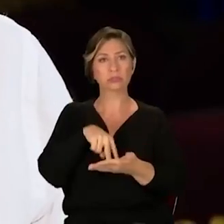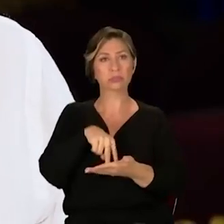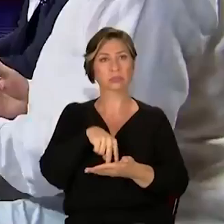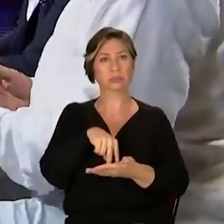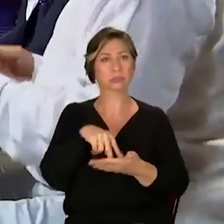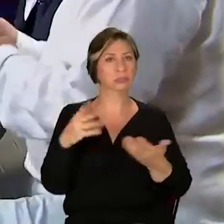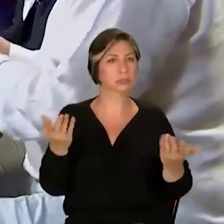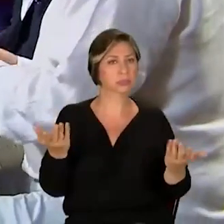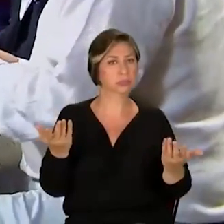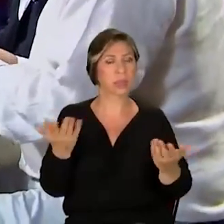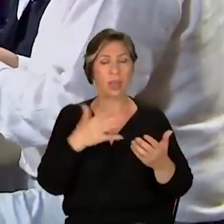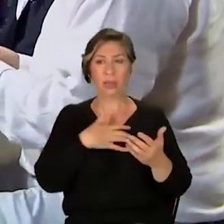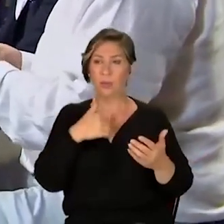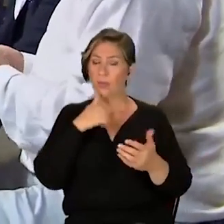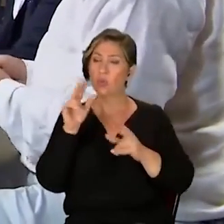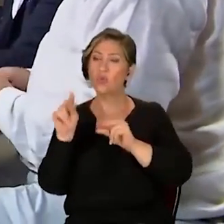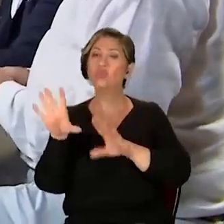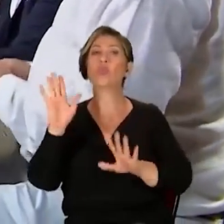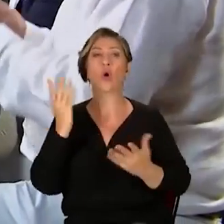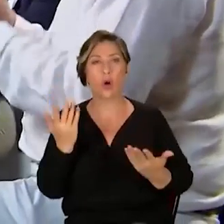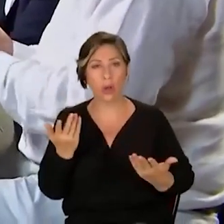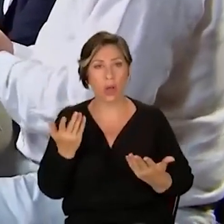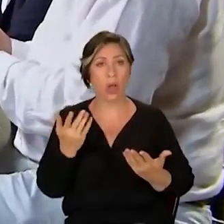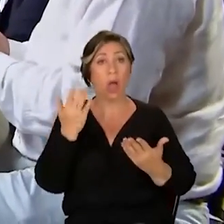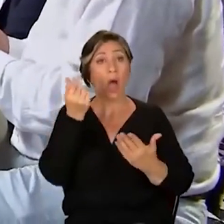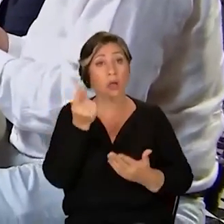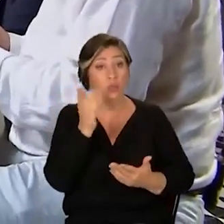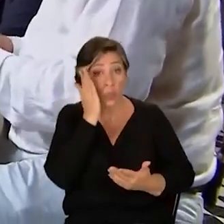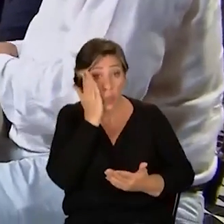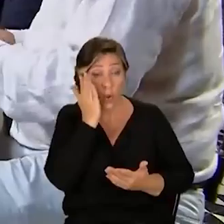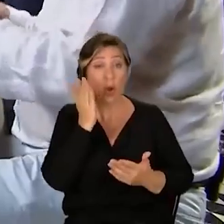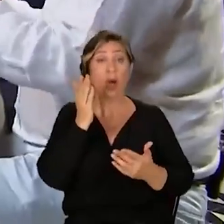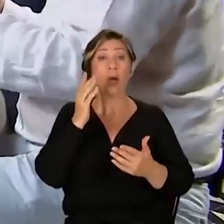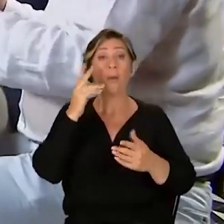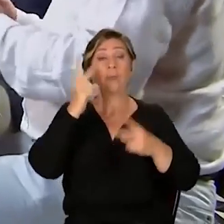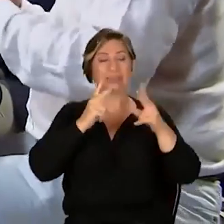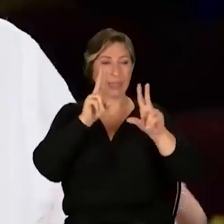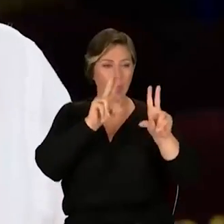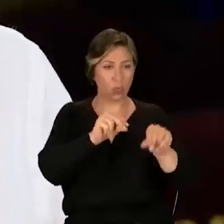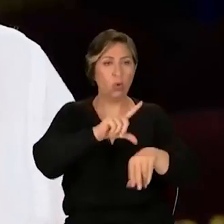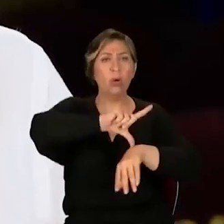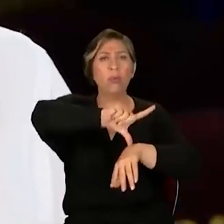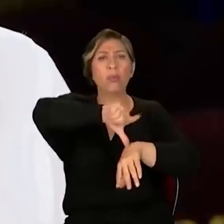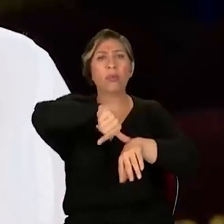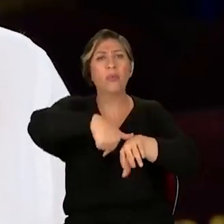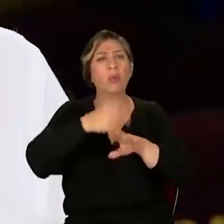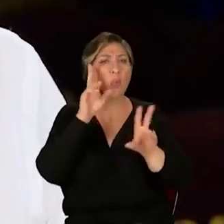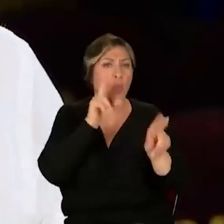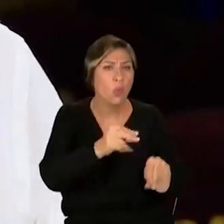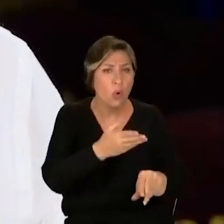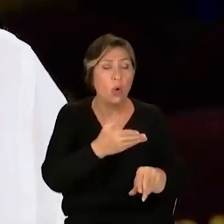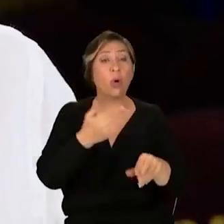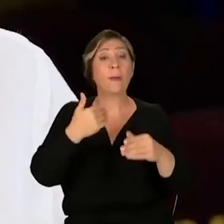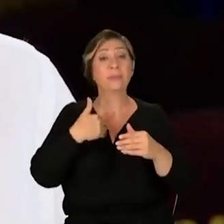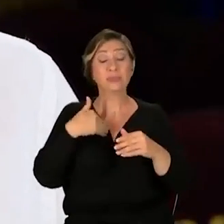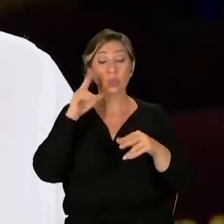kalkıyor. Anneyi babayı uyutmuyor, az uyuyor, bazısını yatırıyorsunuz uzun uzun uyuyor. Dolayısıyla